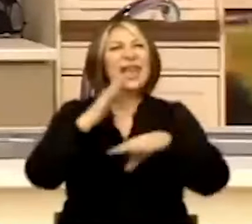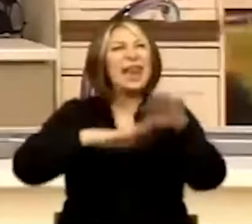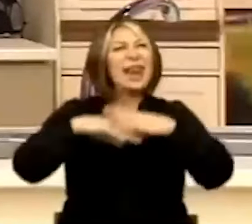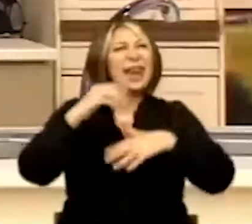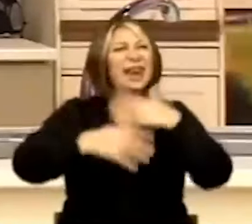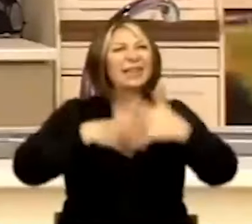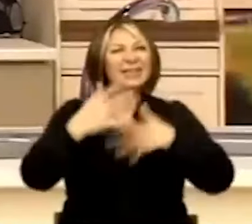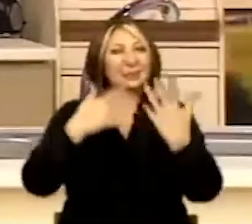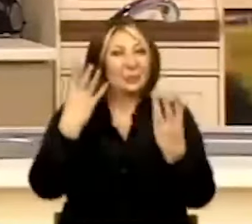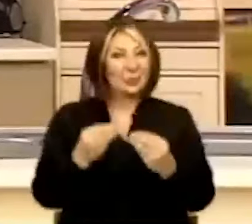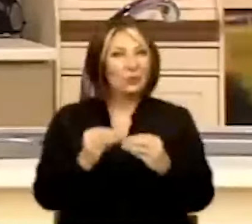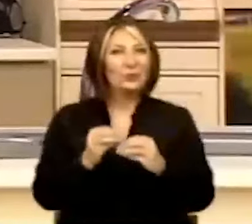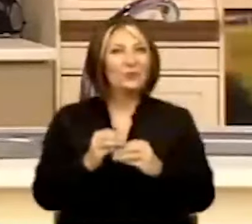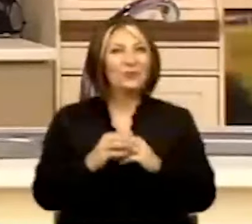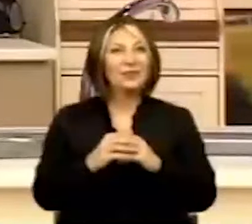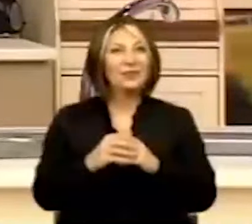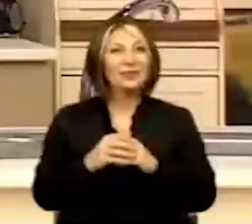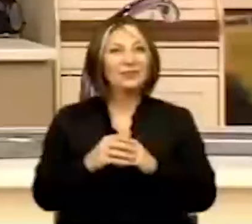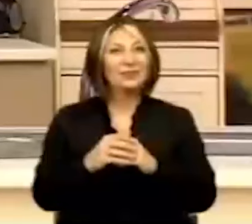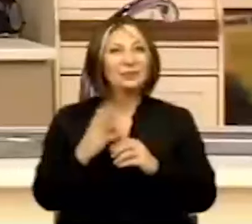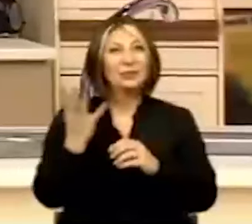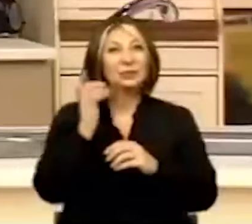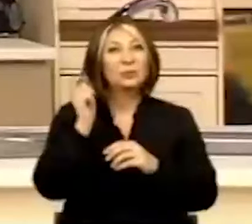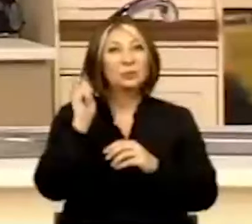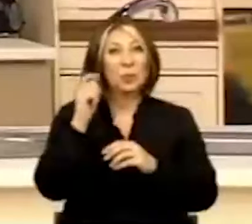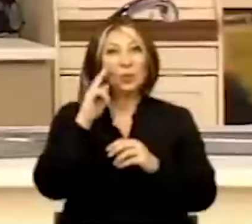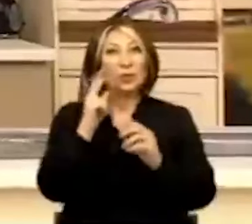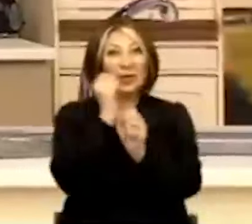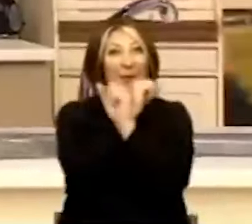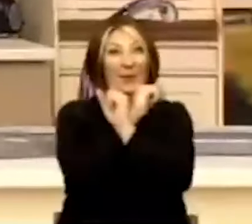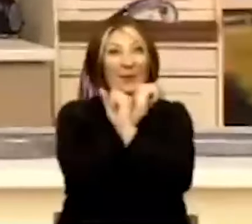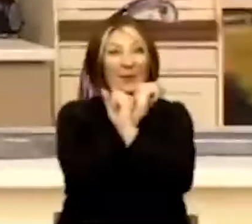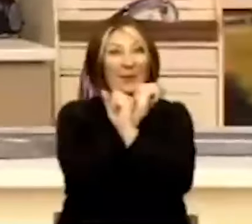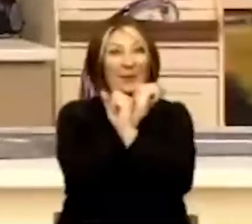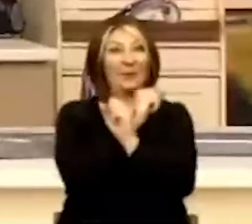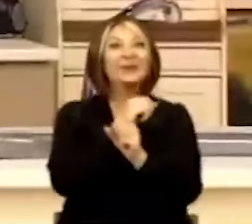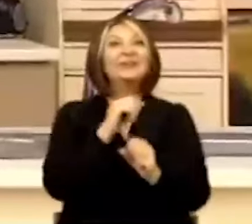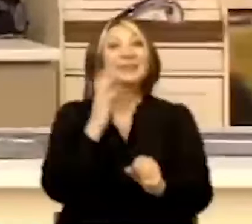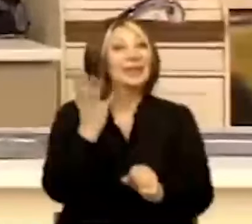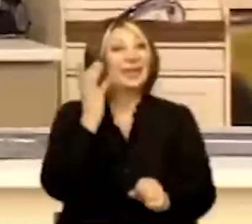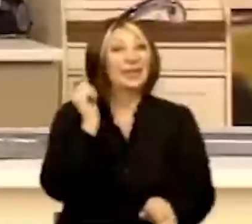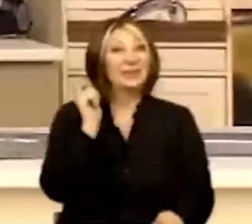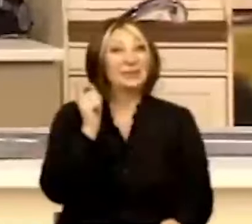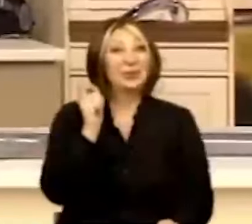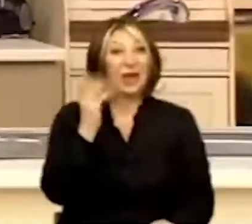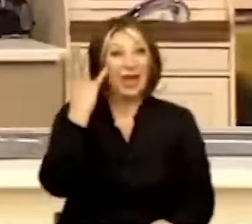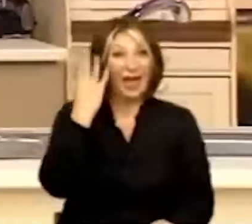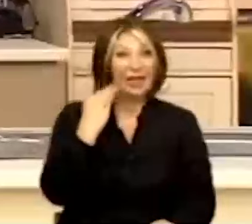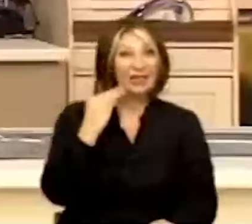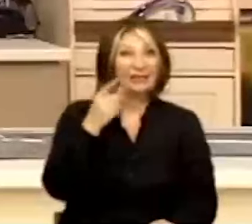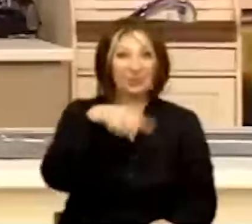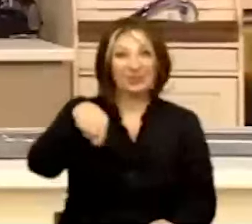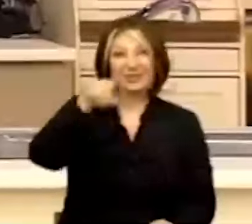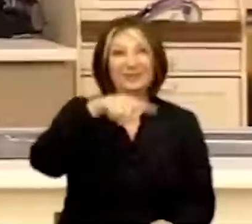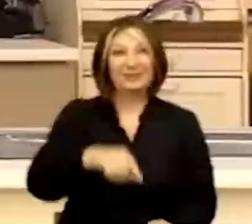elimle tutarsam bakın ne kadar zor geliyor hanımlar, siz de farkındasınız değil mi? Bu elimle tutar ne kadar anlayabilir